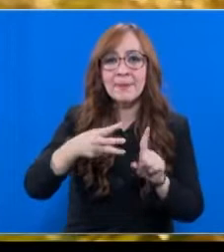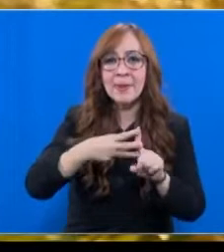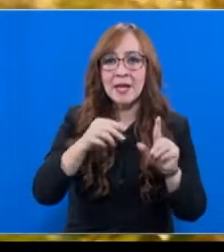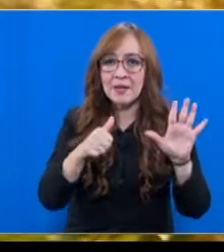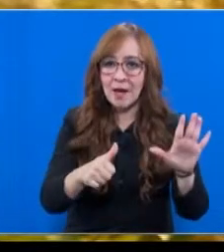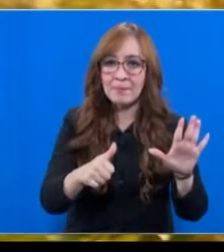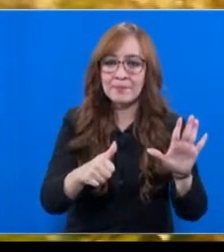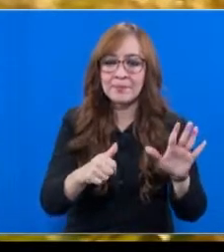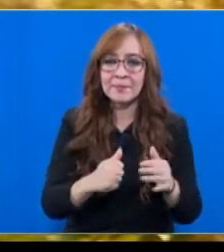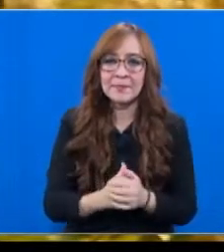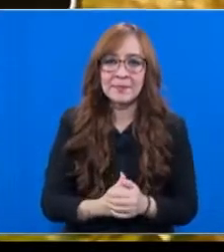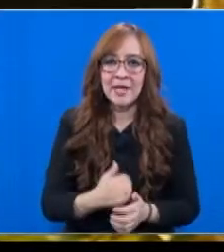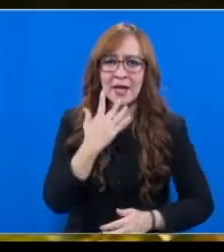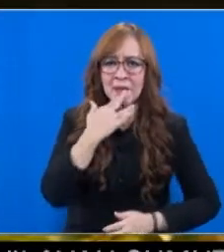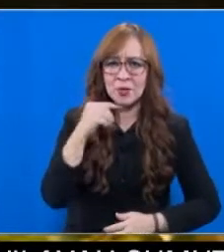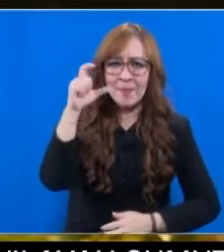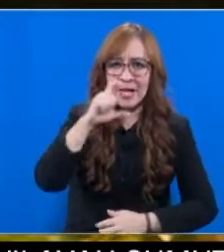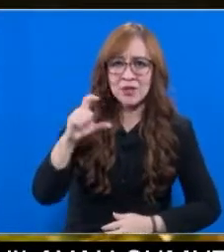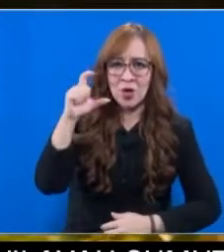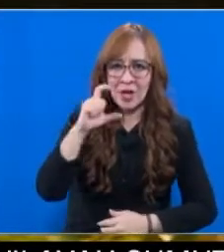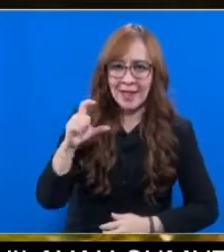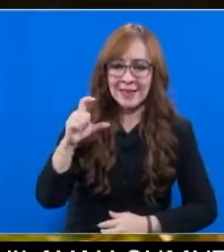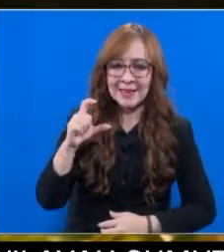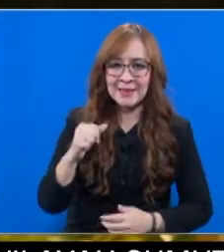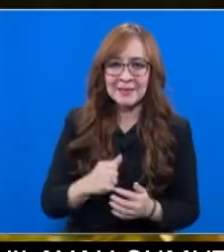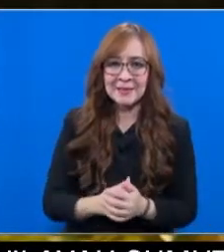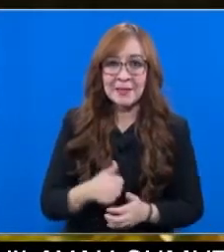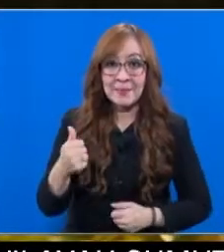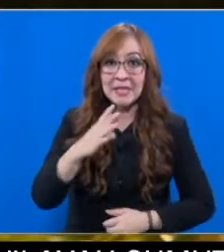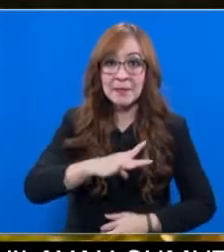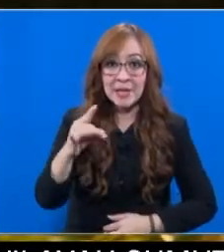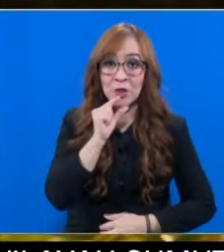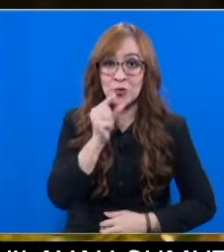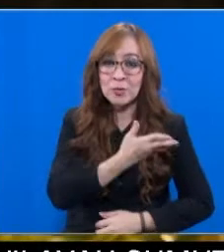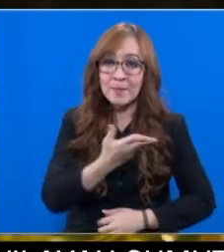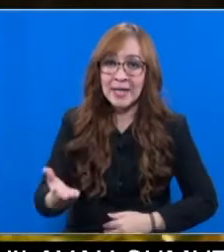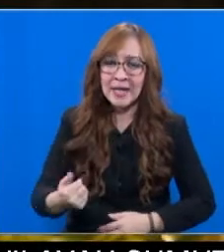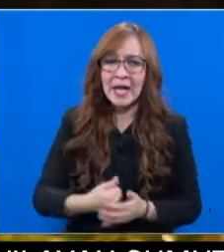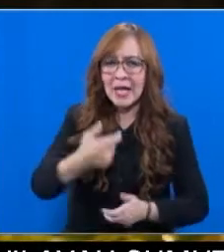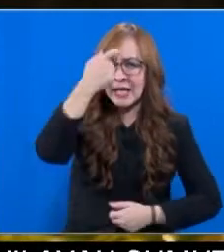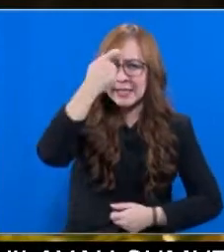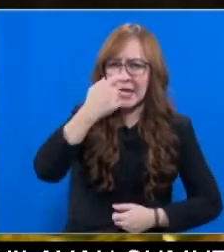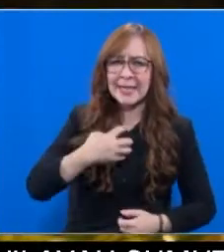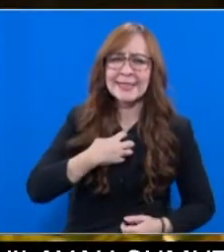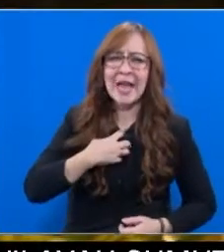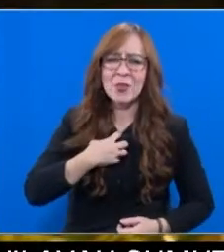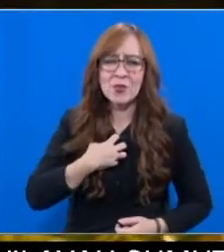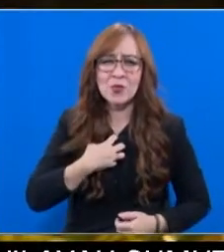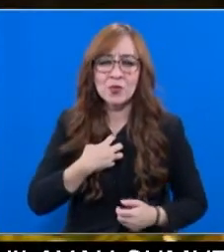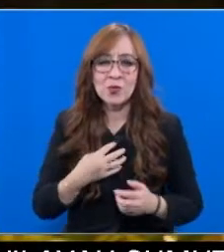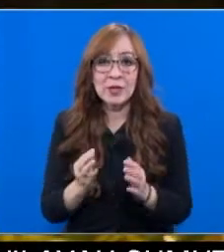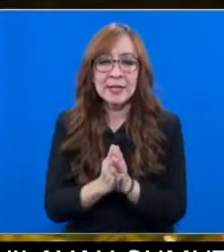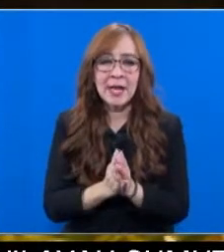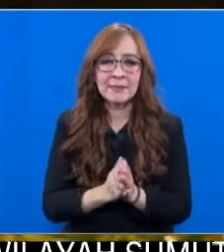Ada juga beras coklat yang menjadi pilihan bagi mereka yang memiliki riwayat penyakit jantung dan diabetes. Dikutip dari